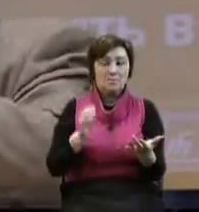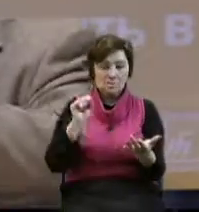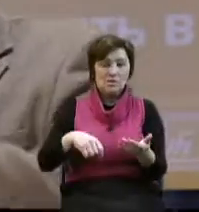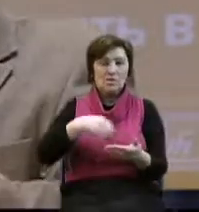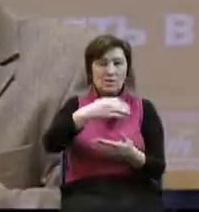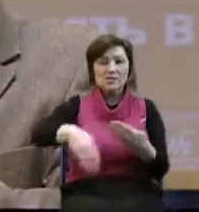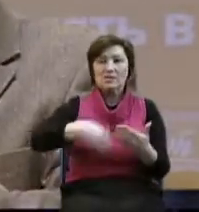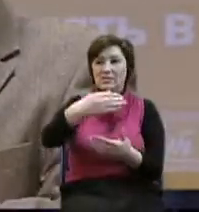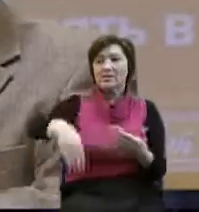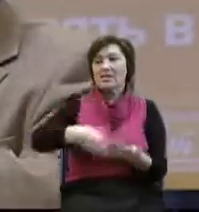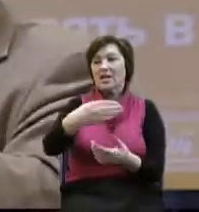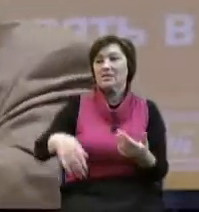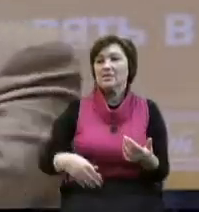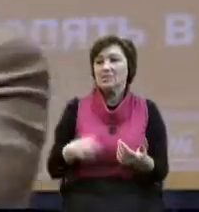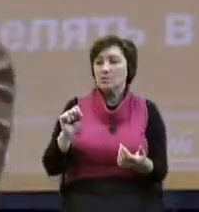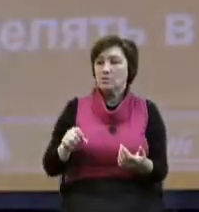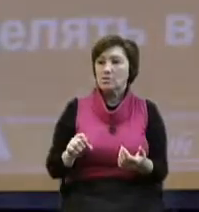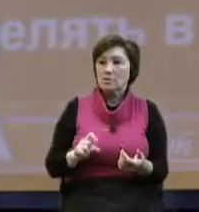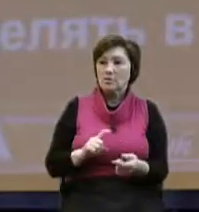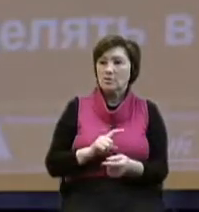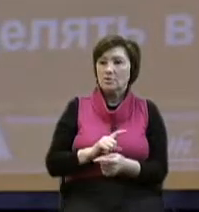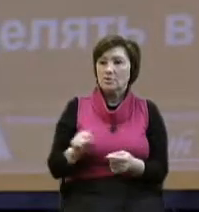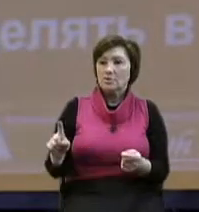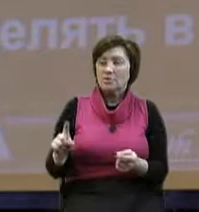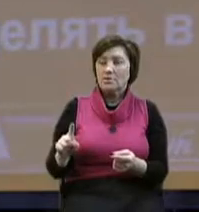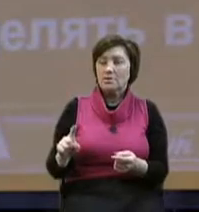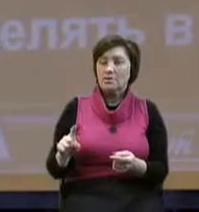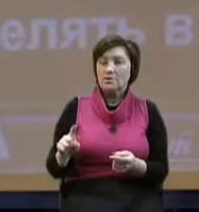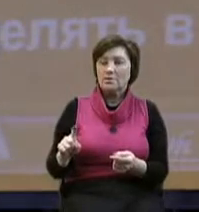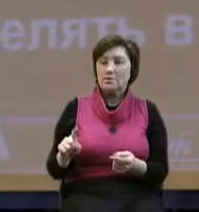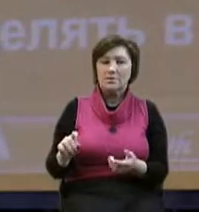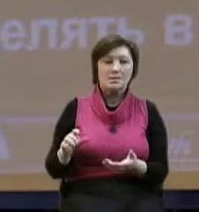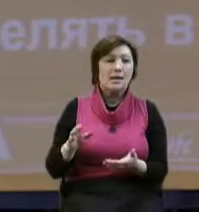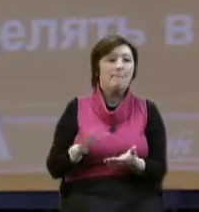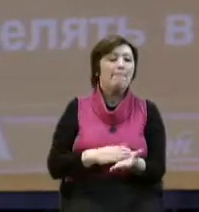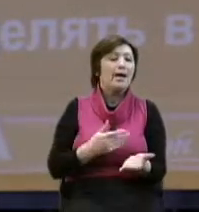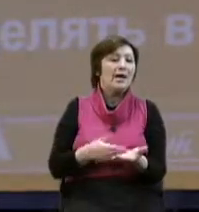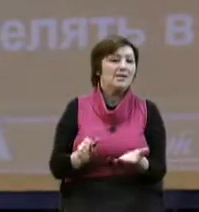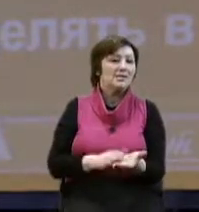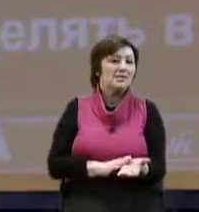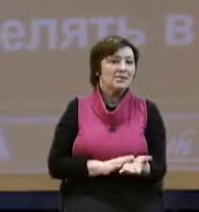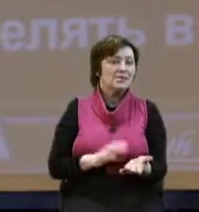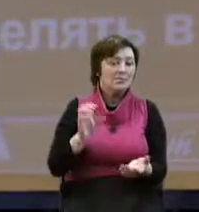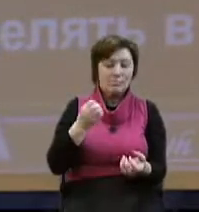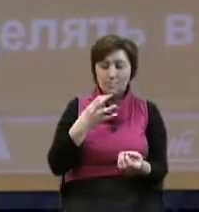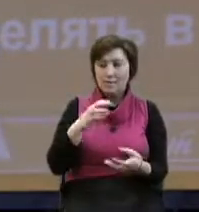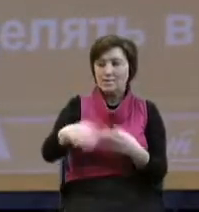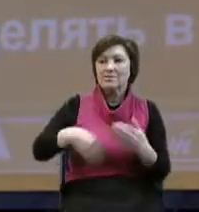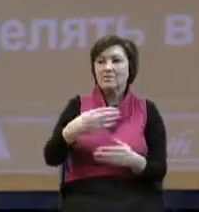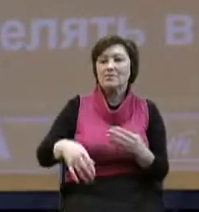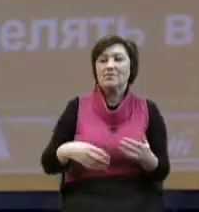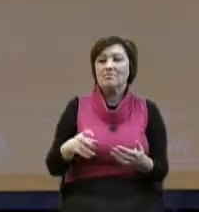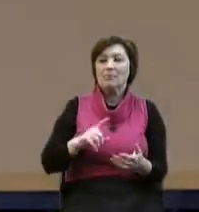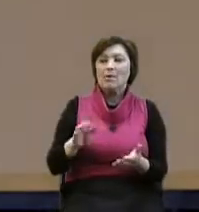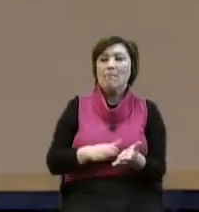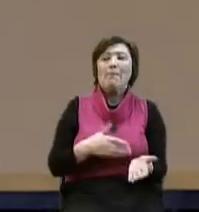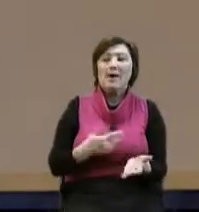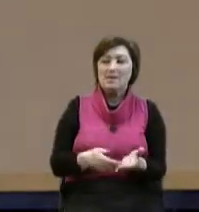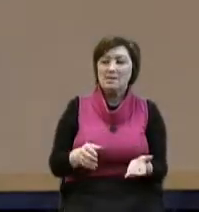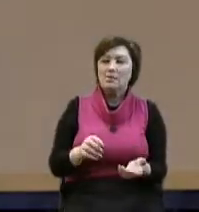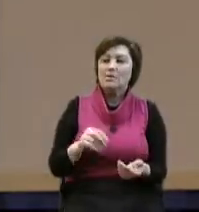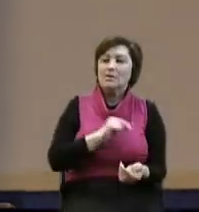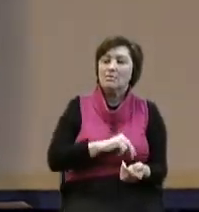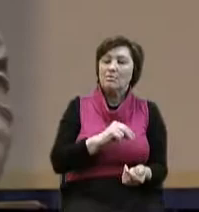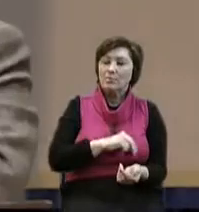было наложить повязку, но нельзя было наложить мазь, потому что это бы считалось работой.